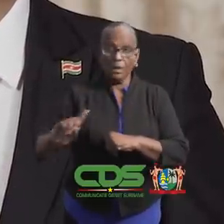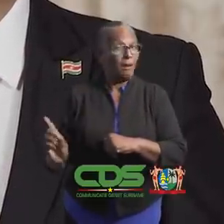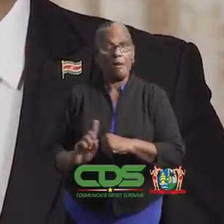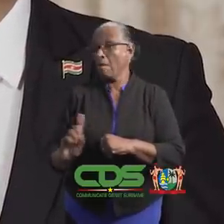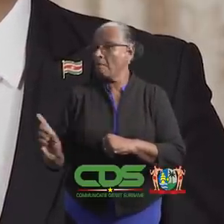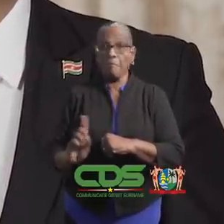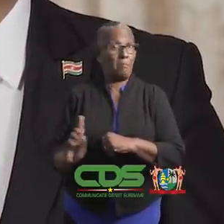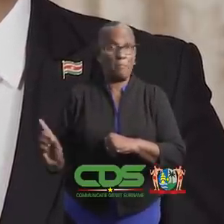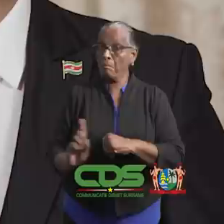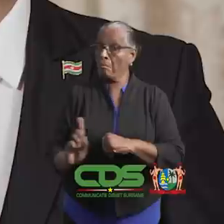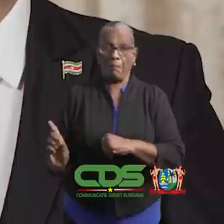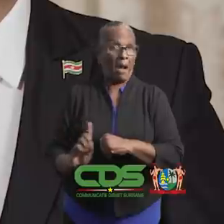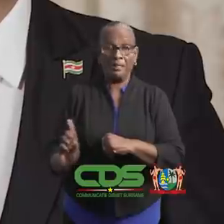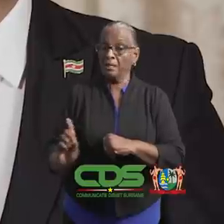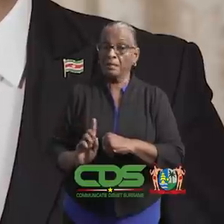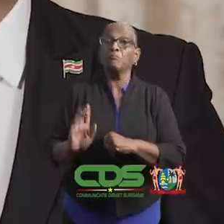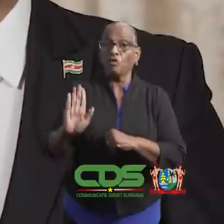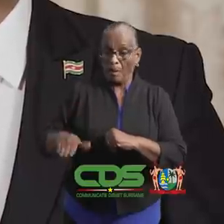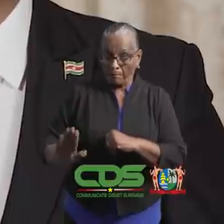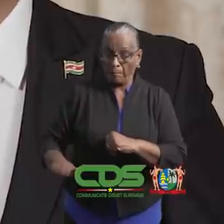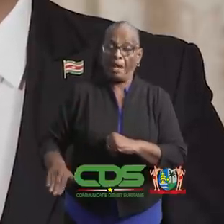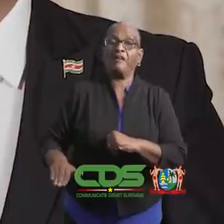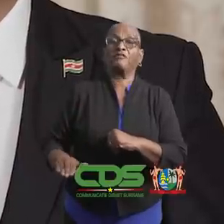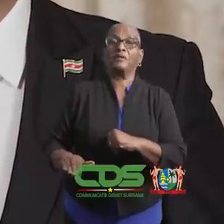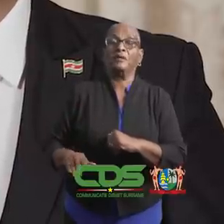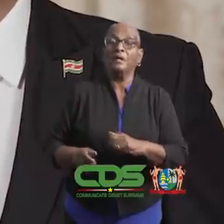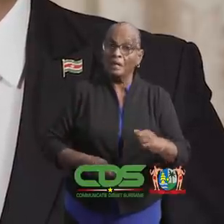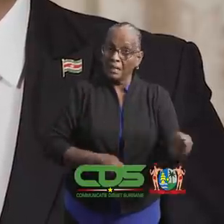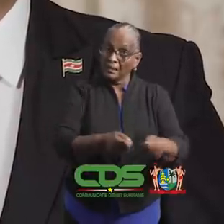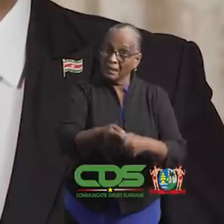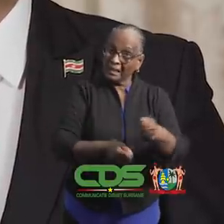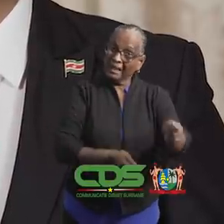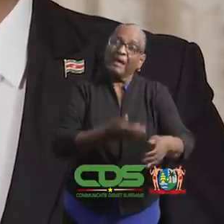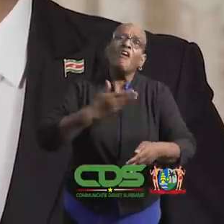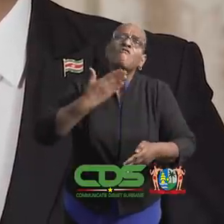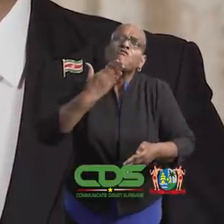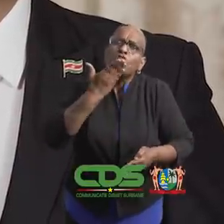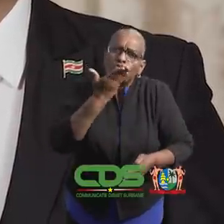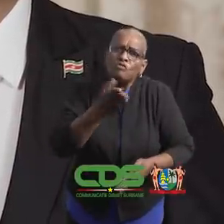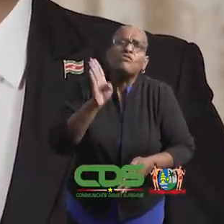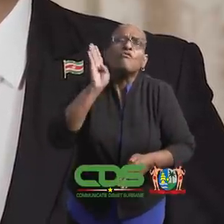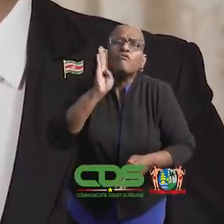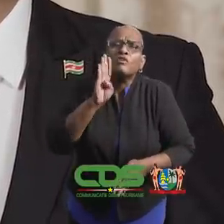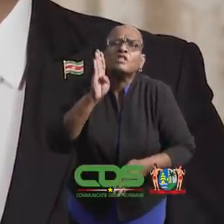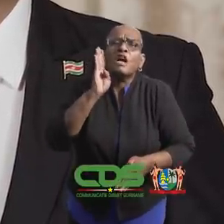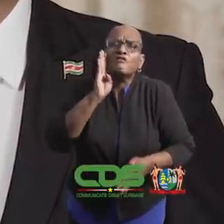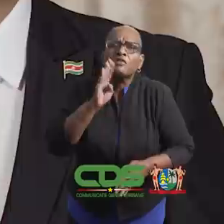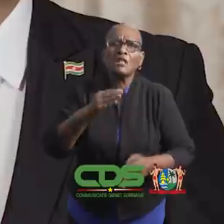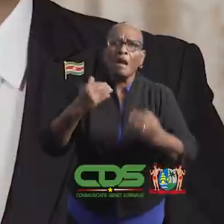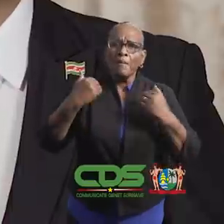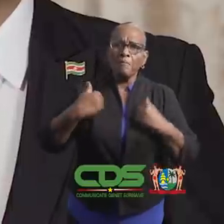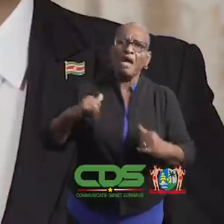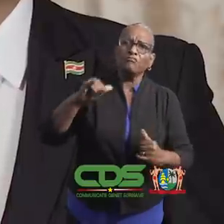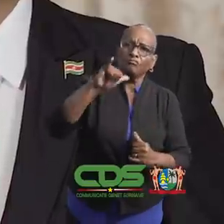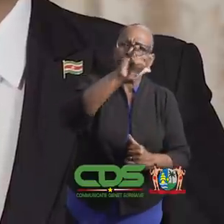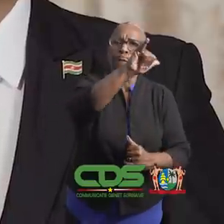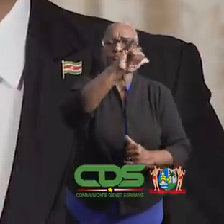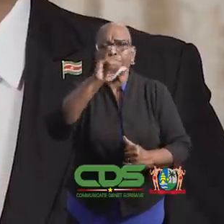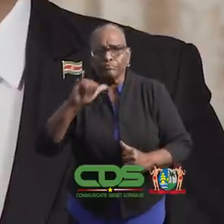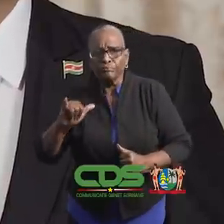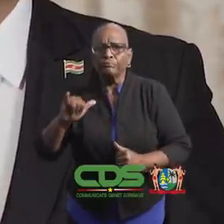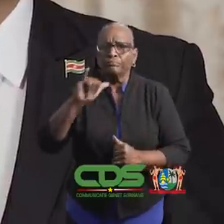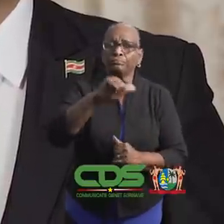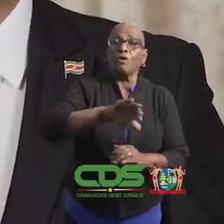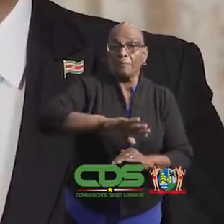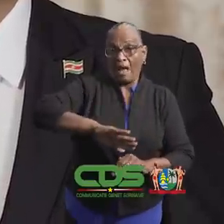te begeven of te bevinden. De regering doet een dringend verzoek op de reizigers om de